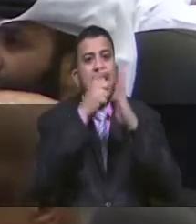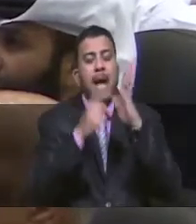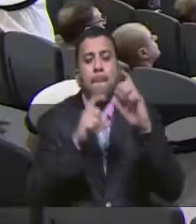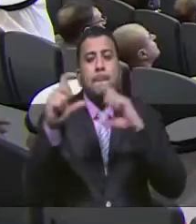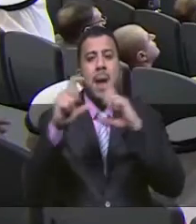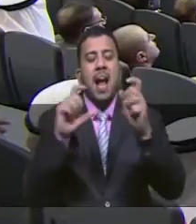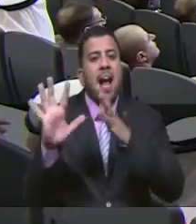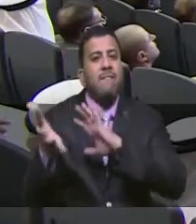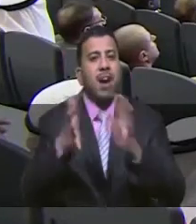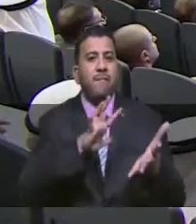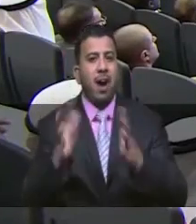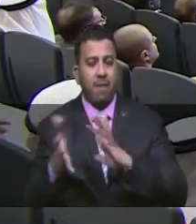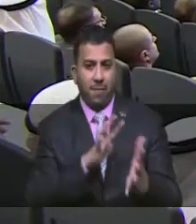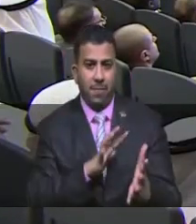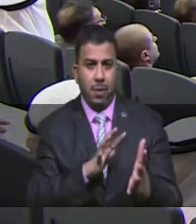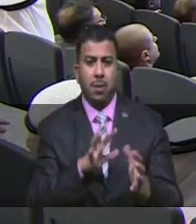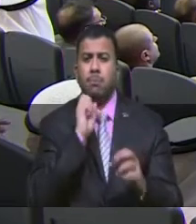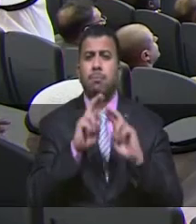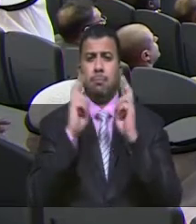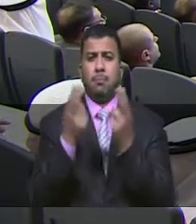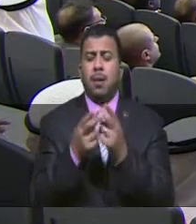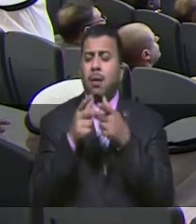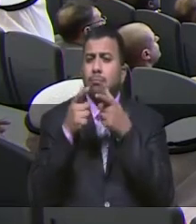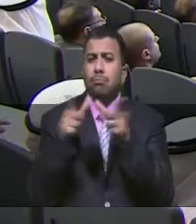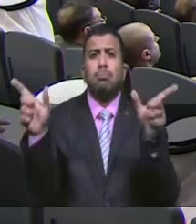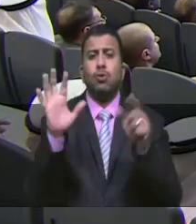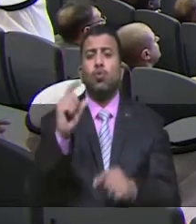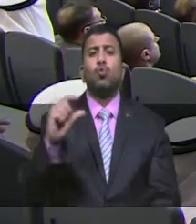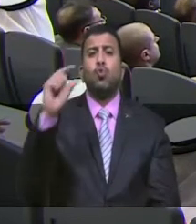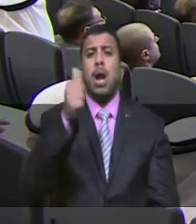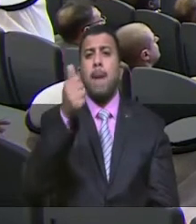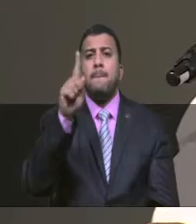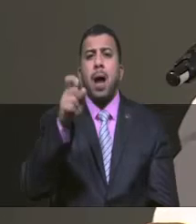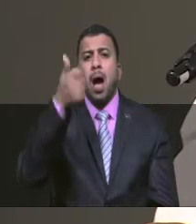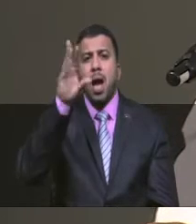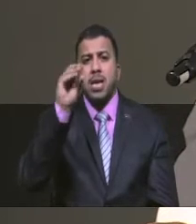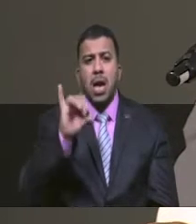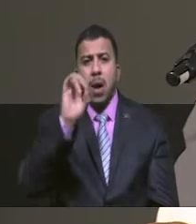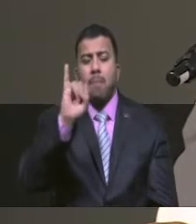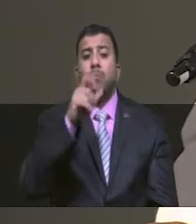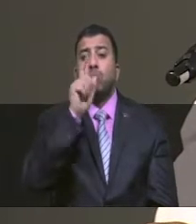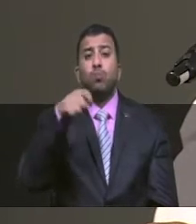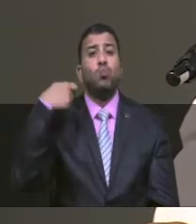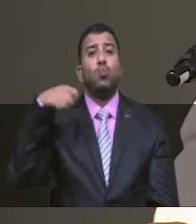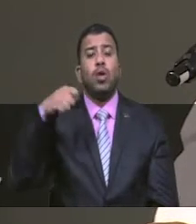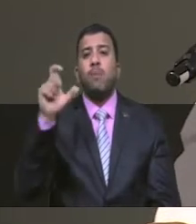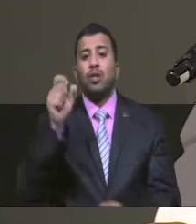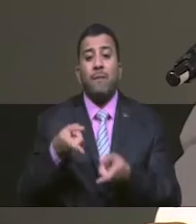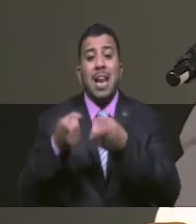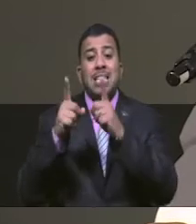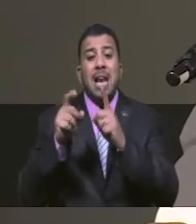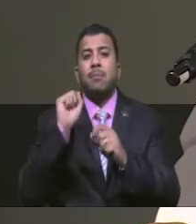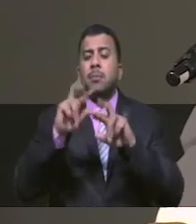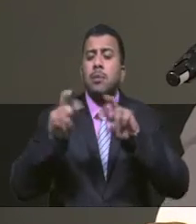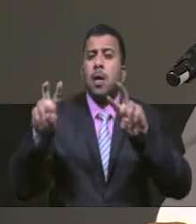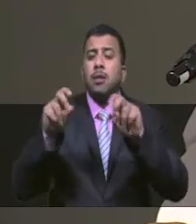والإسلامي. فعاليات الملتقى انطلقت بكلمة للدكتور إبراهيم علي المنصوري مدير مركز الشارقة الإسلامي لدراسات